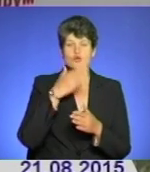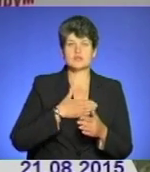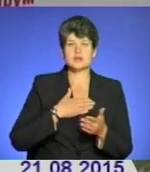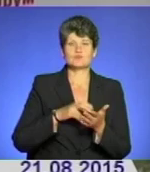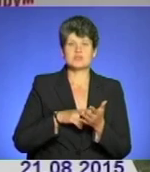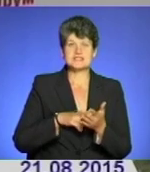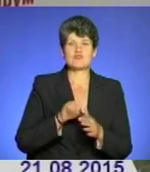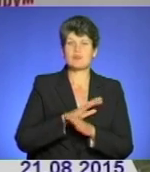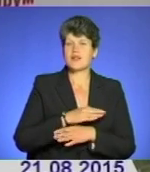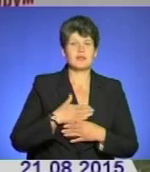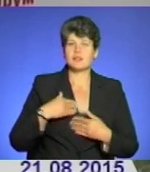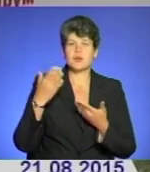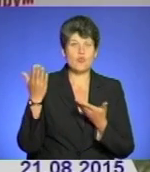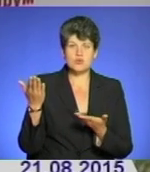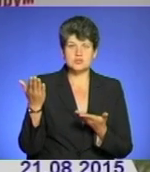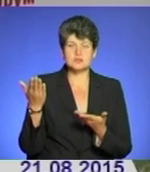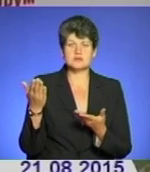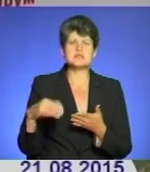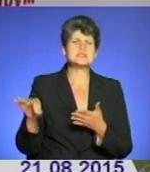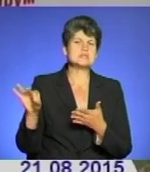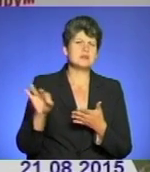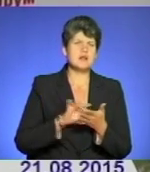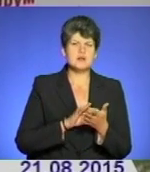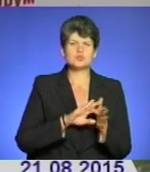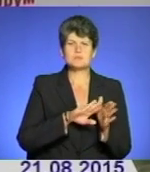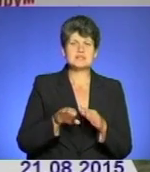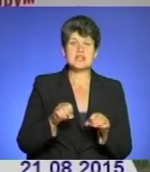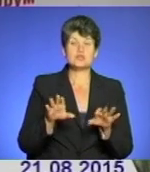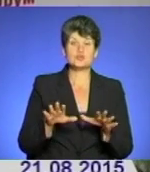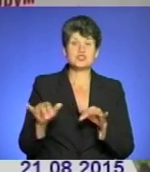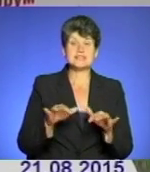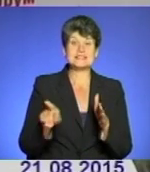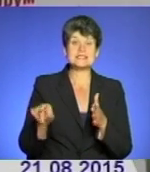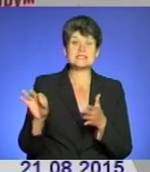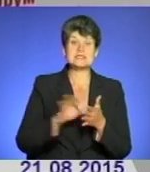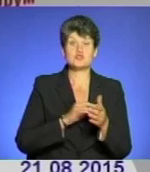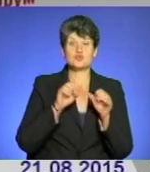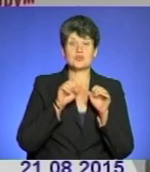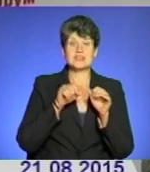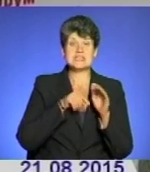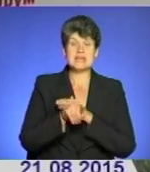вмирати він не хоче. Одразу після рішучих дій одразу тікає, все бросає.